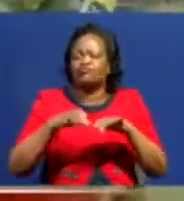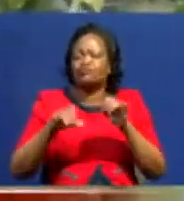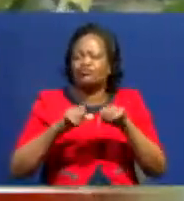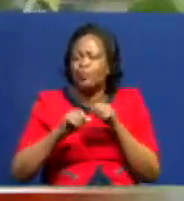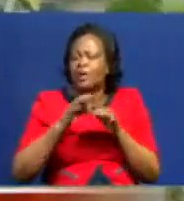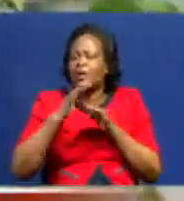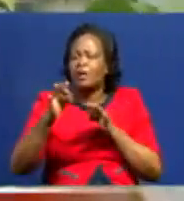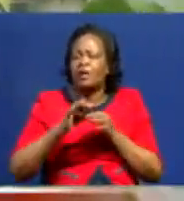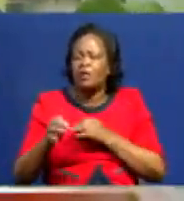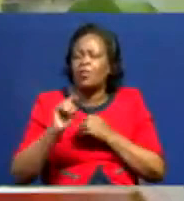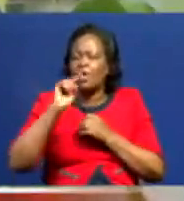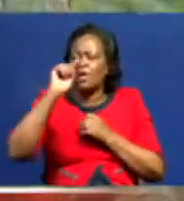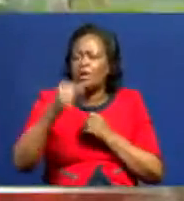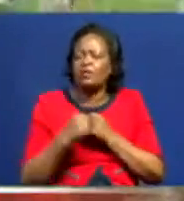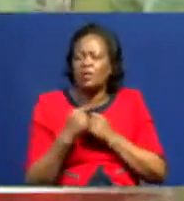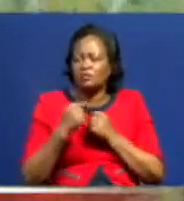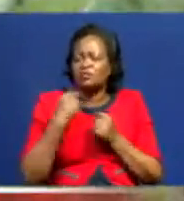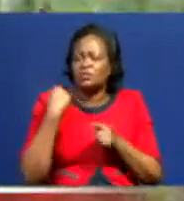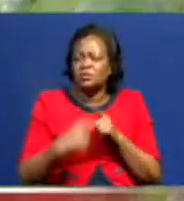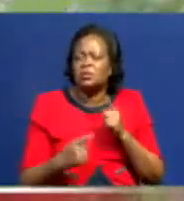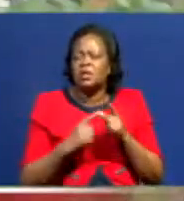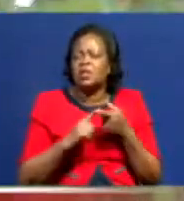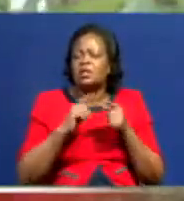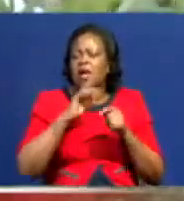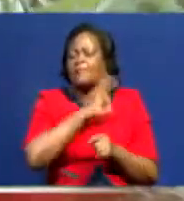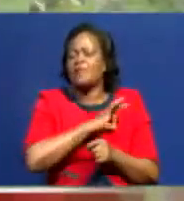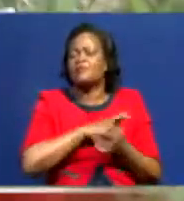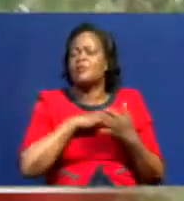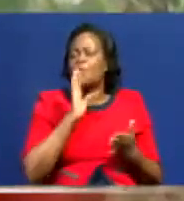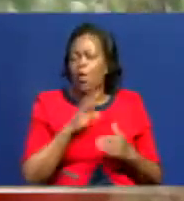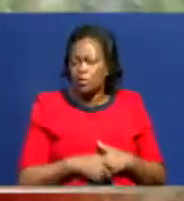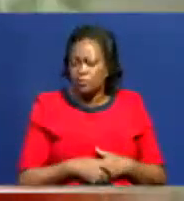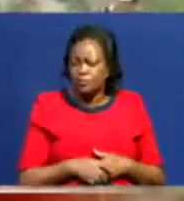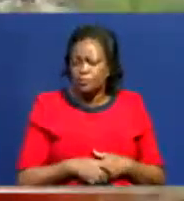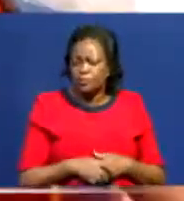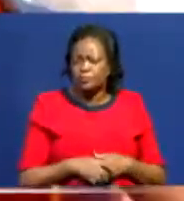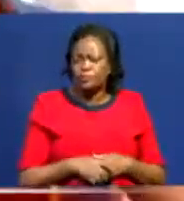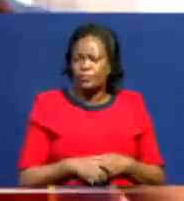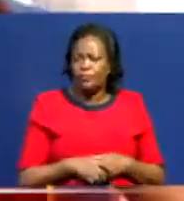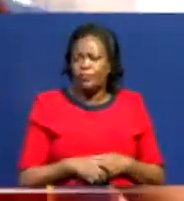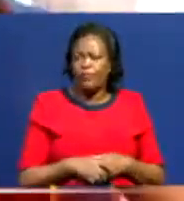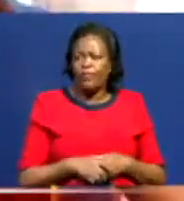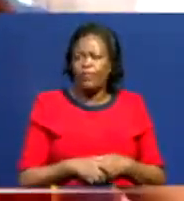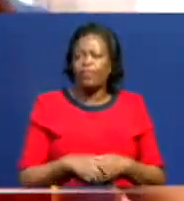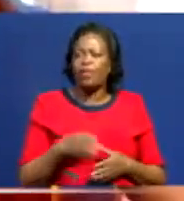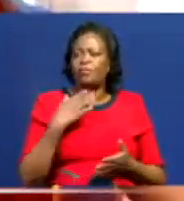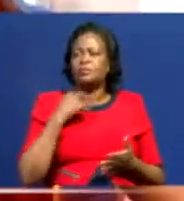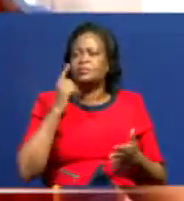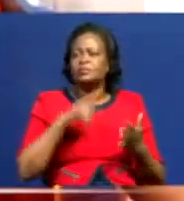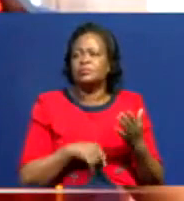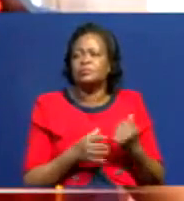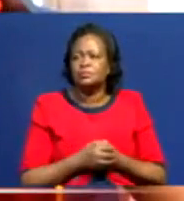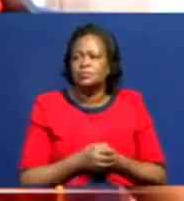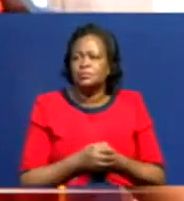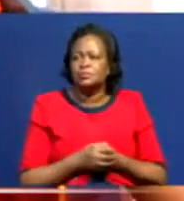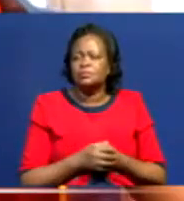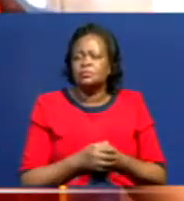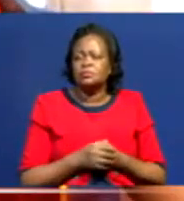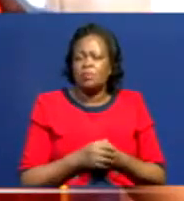ekari 1,100 mwaka huu ili kunufaika na soko lililoko. Nataka cooperatives na